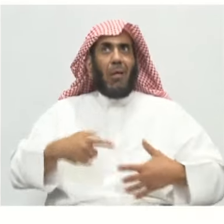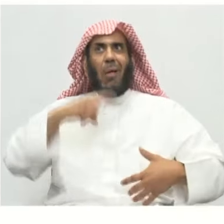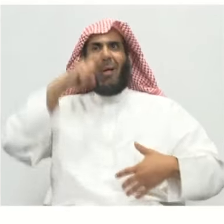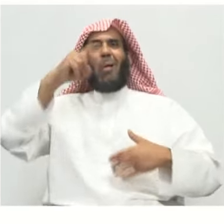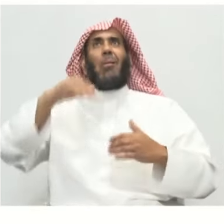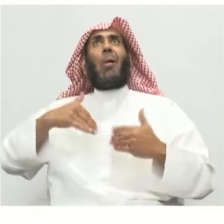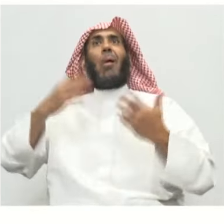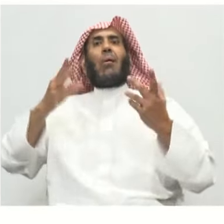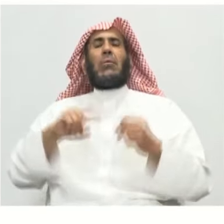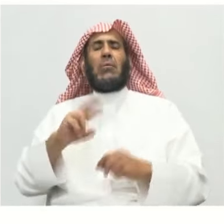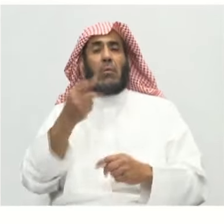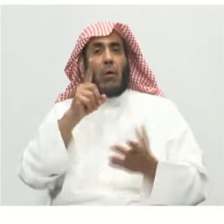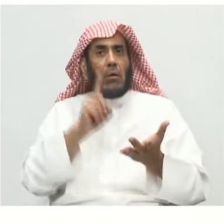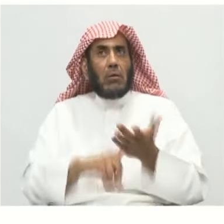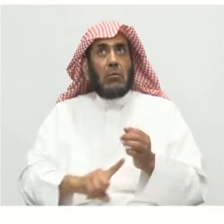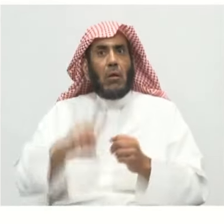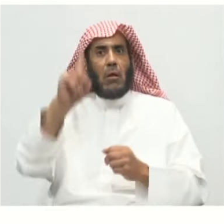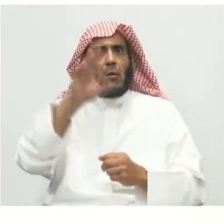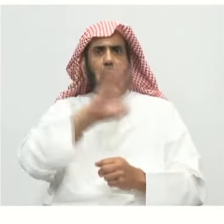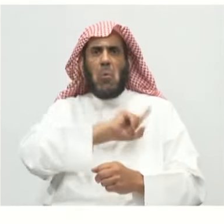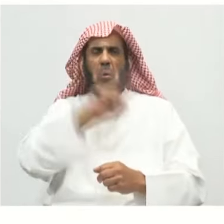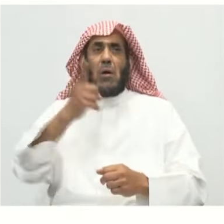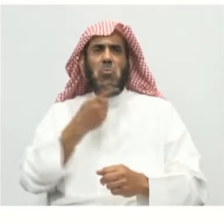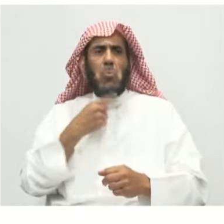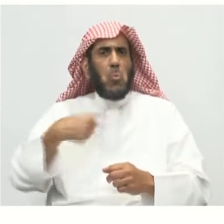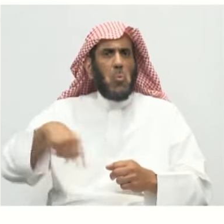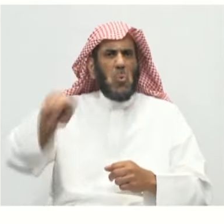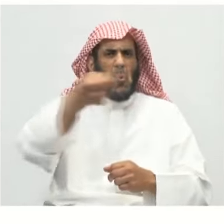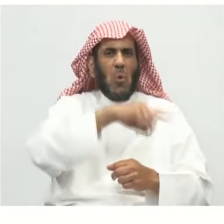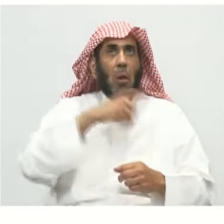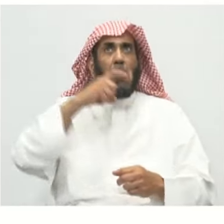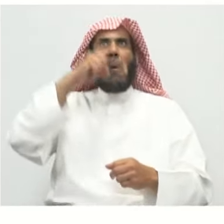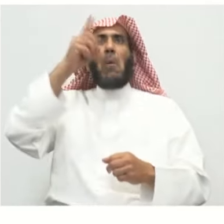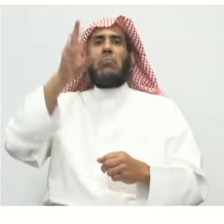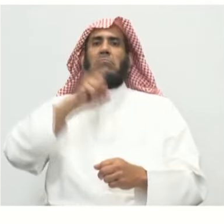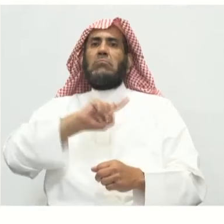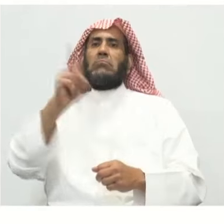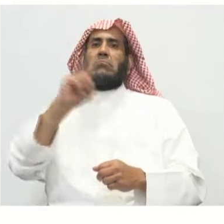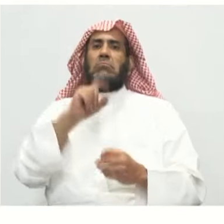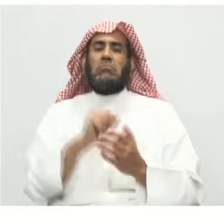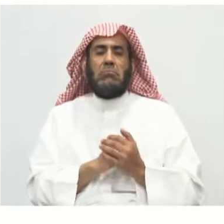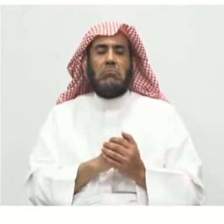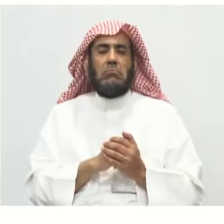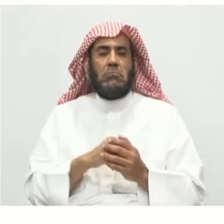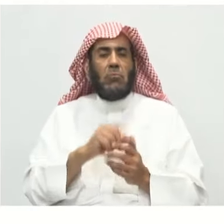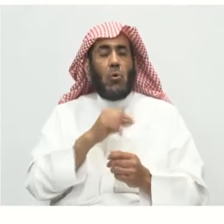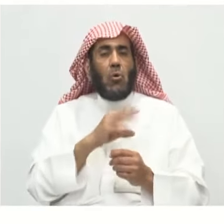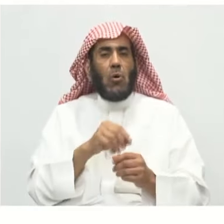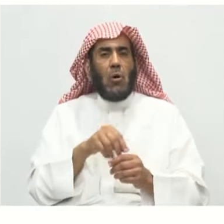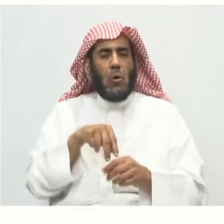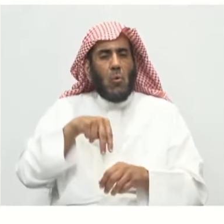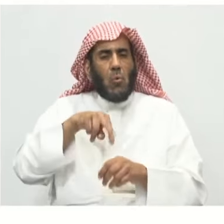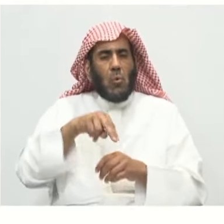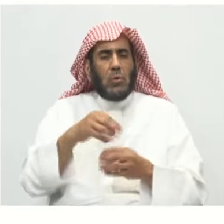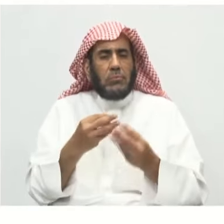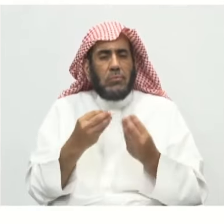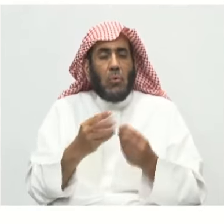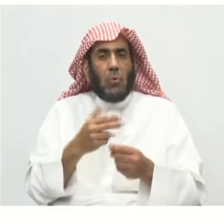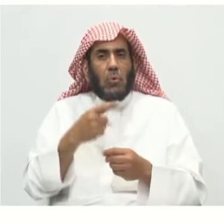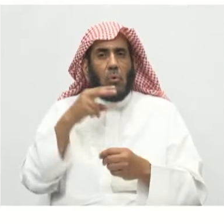مرحا ان الله لا يحب كل مختال فخور واقصد في مشيك